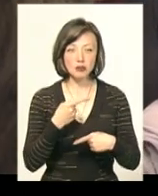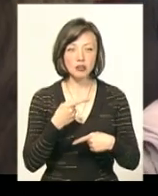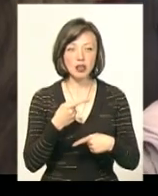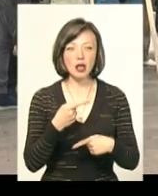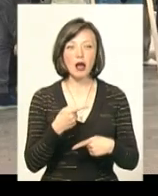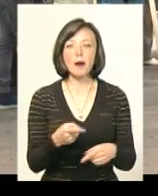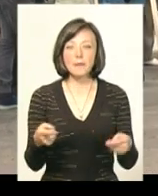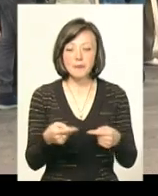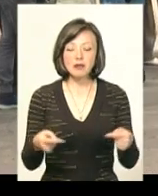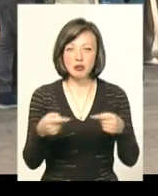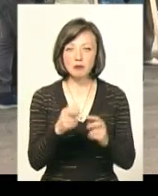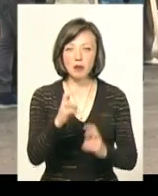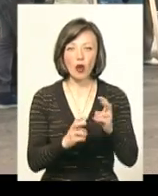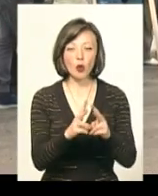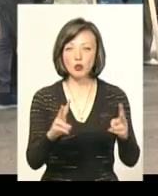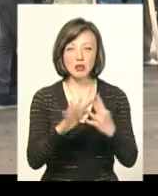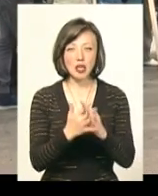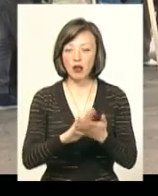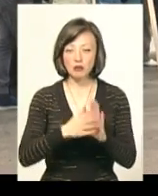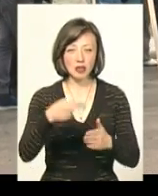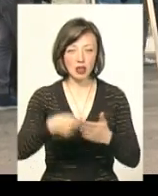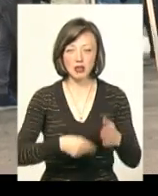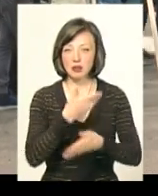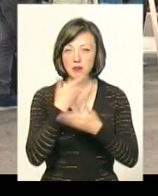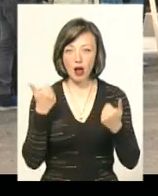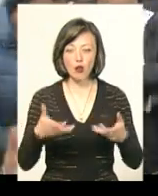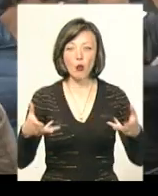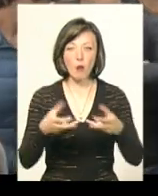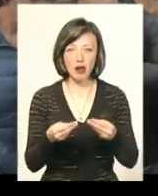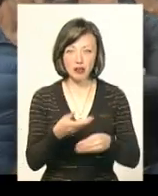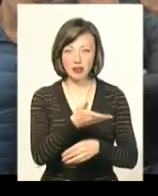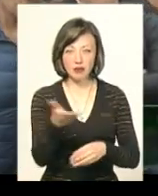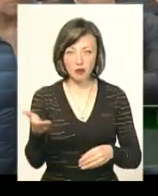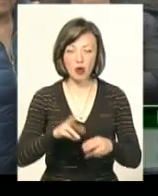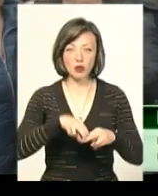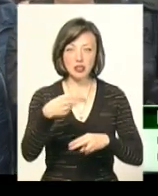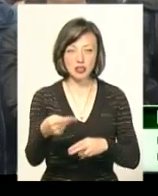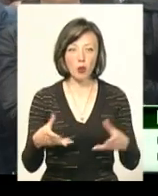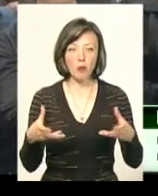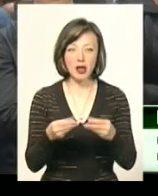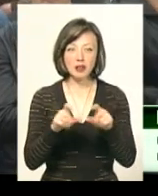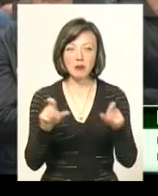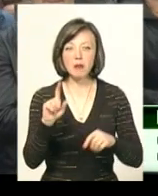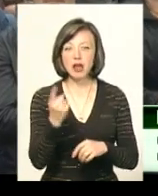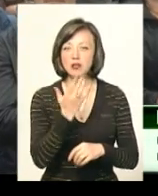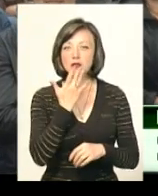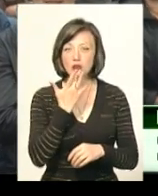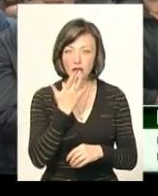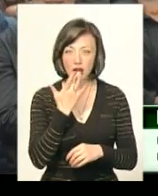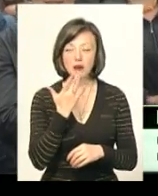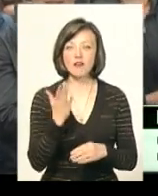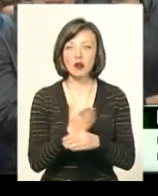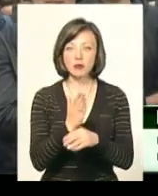безпосередньо з підприємством ніхто з селян угод не укладав, а з кооперативом завод розрахувався. Значить, з кооперативом першим національним